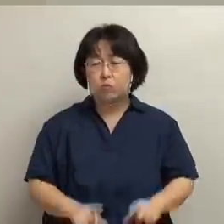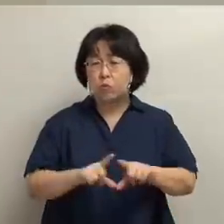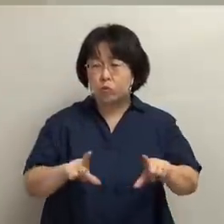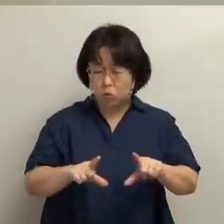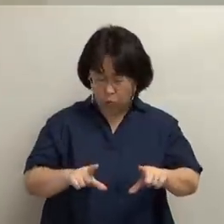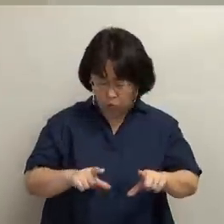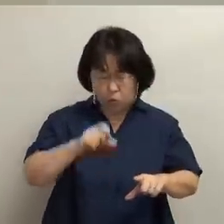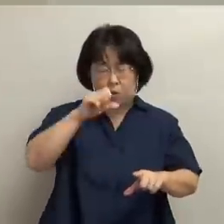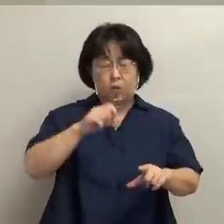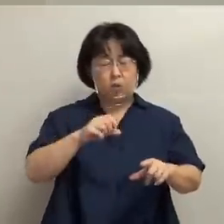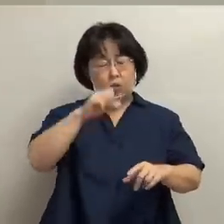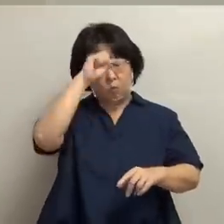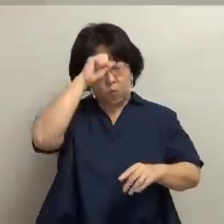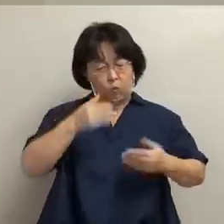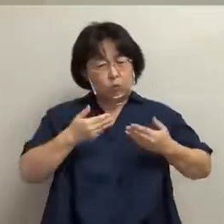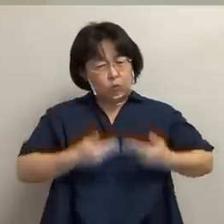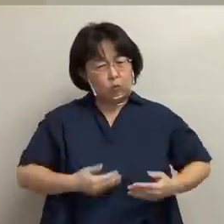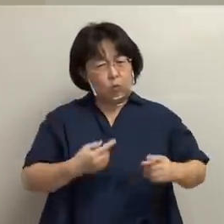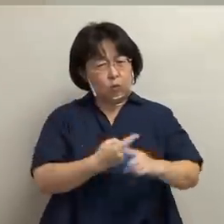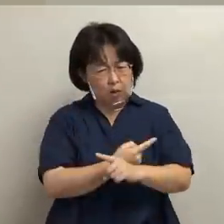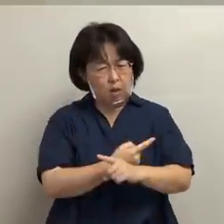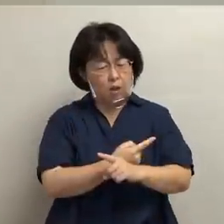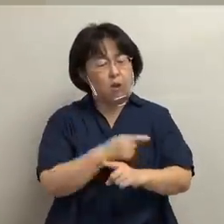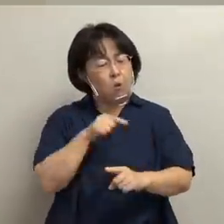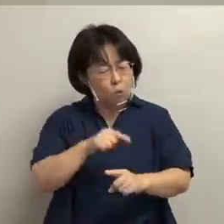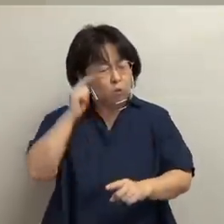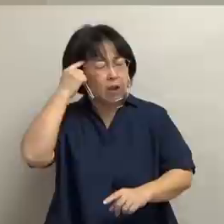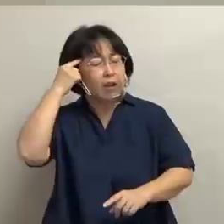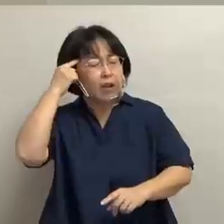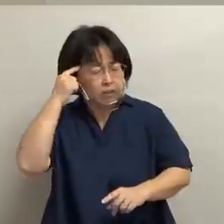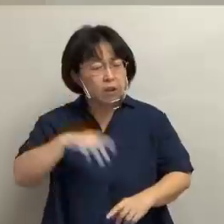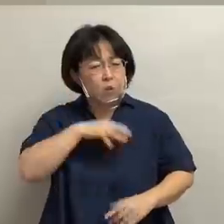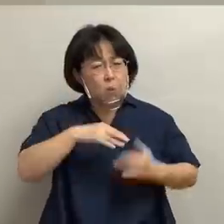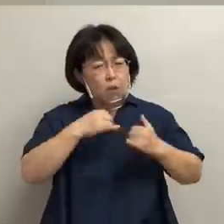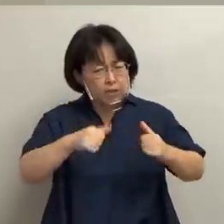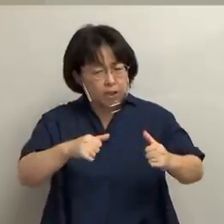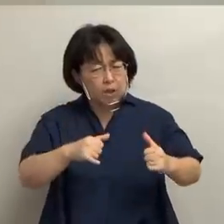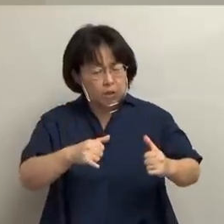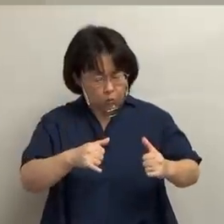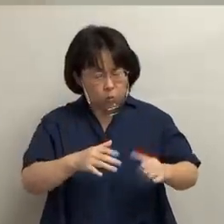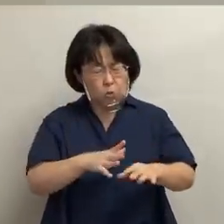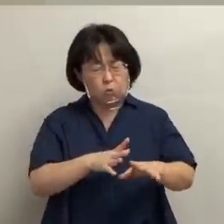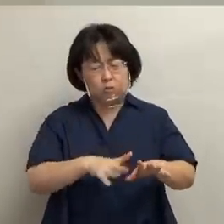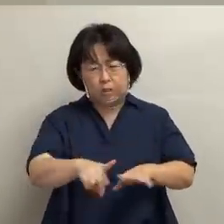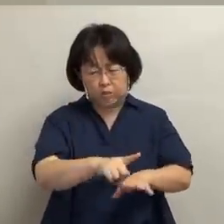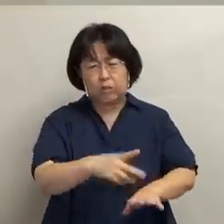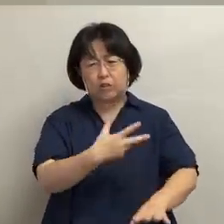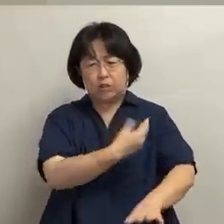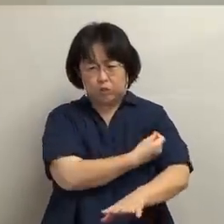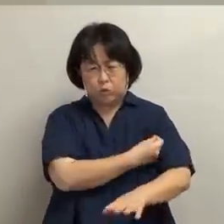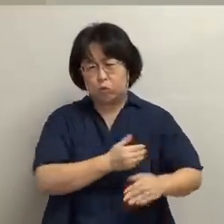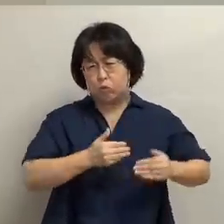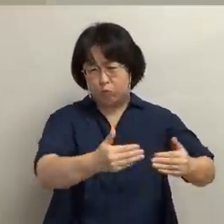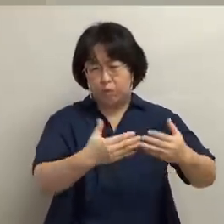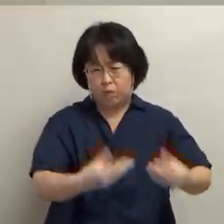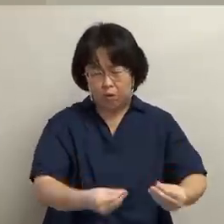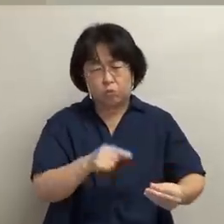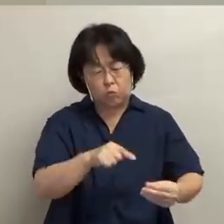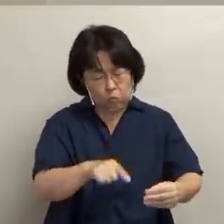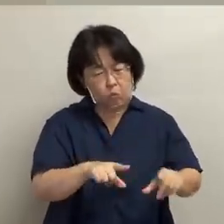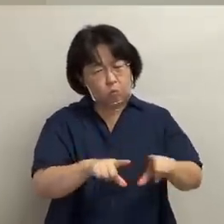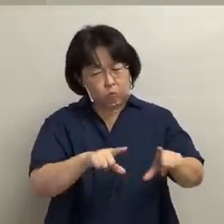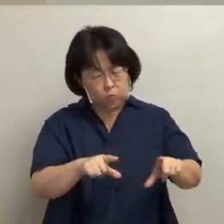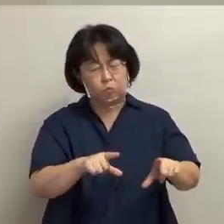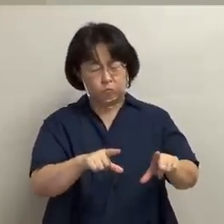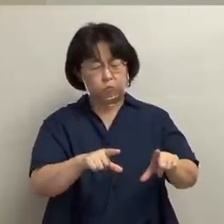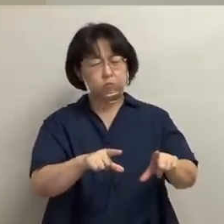鑑み高齢の方々から摂取進めてきたとこの方針はこれで良かったと思いますけれども大そこ後それを